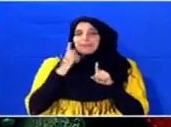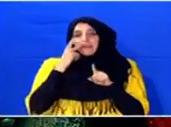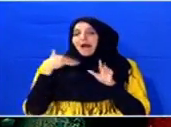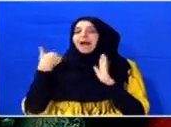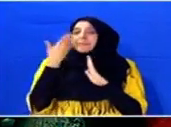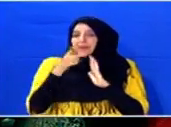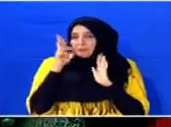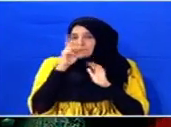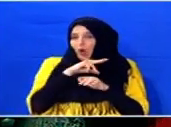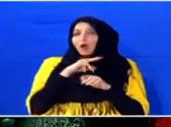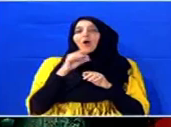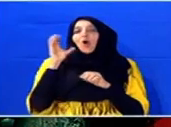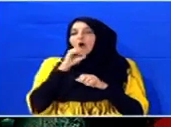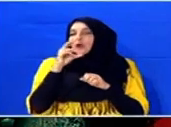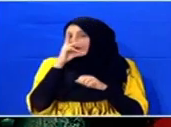طيب